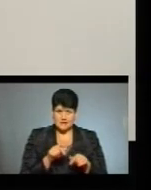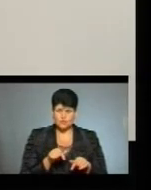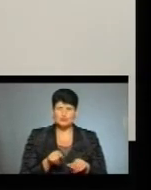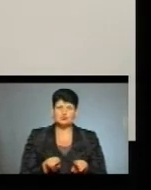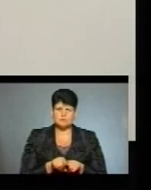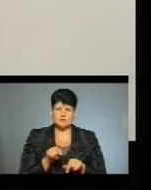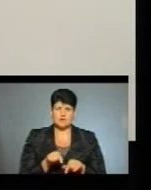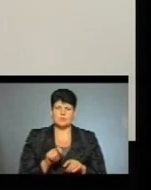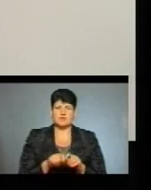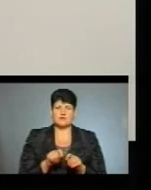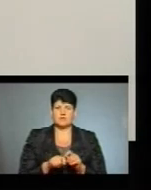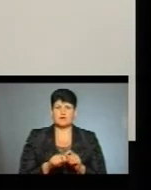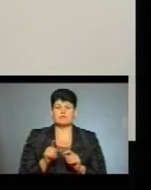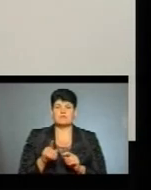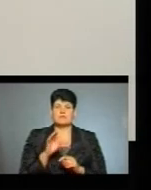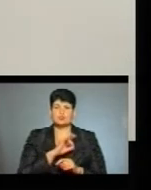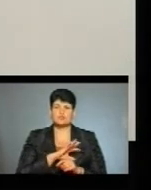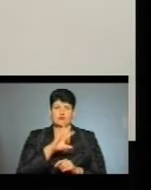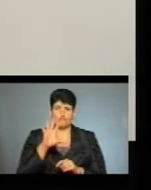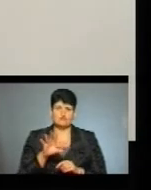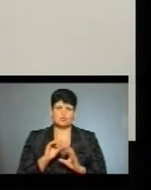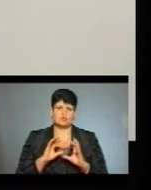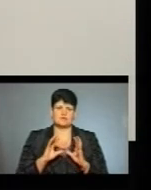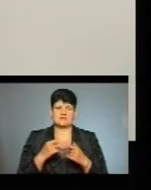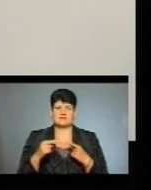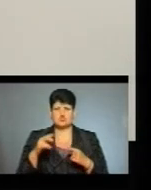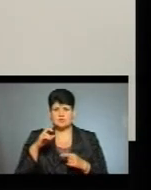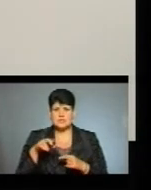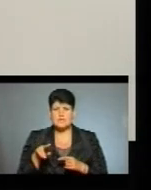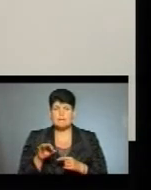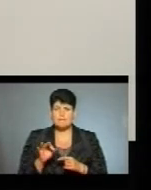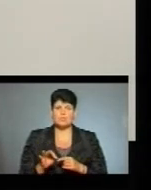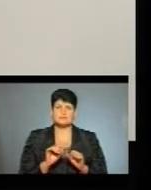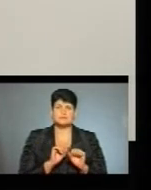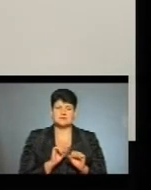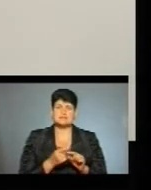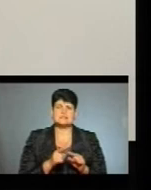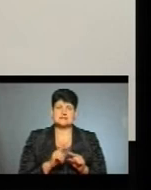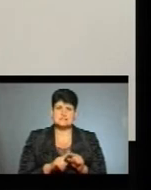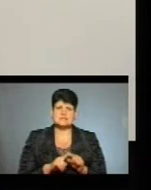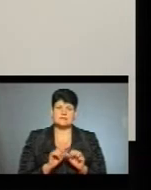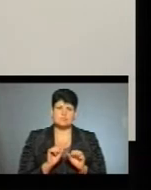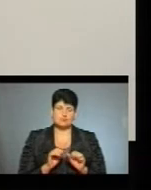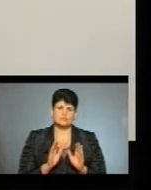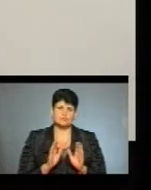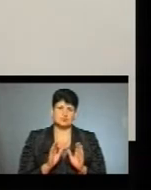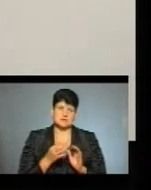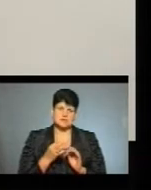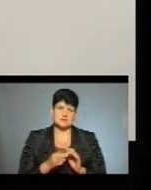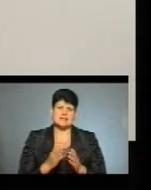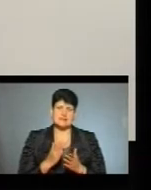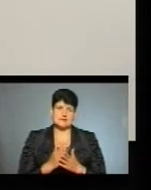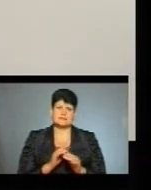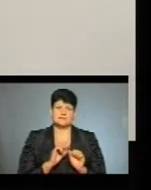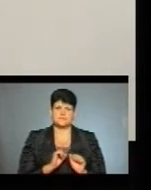ці вакцини використовуються в всьому світі, в інших країнах. По безпечності ці вакцини, можна сказати, що є